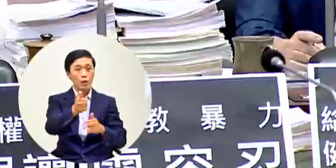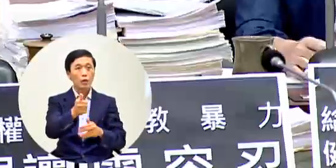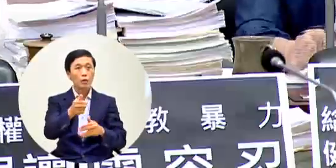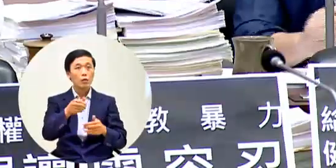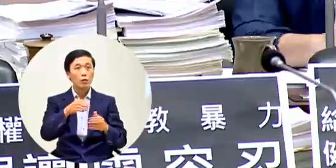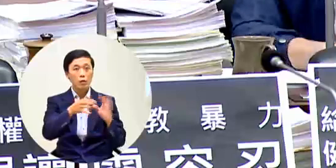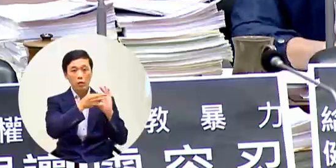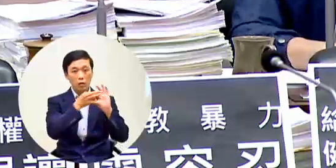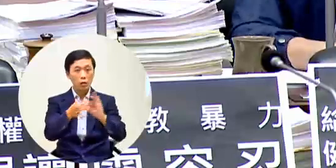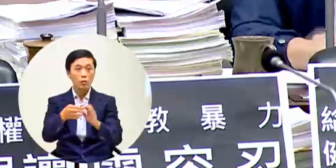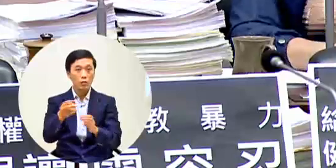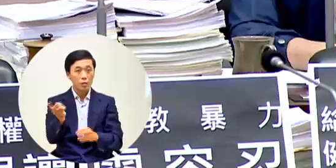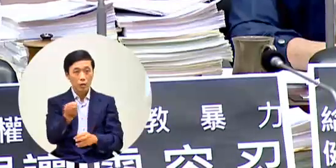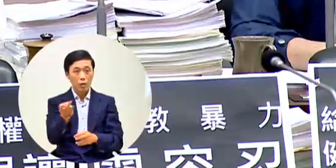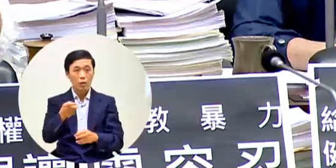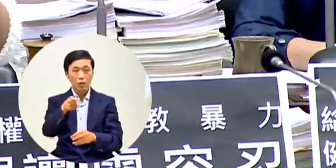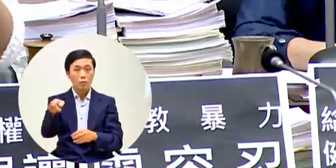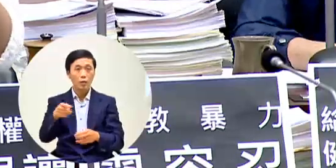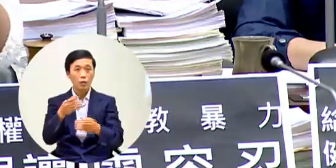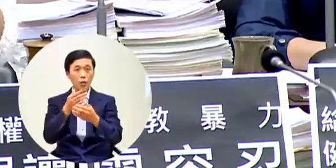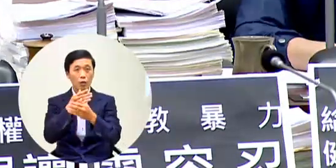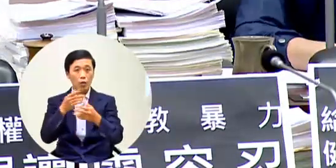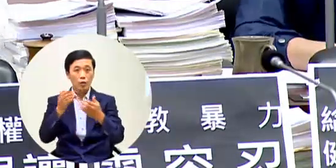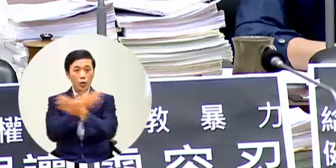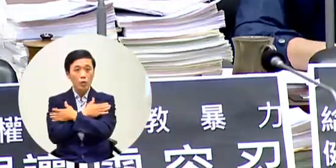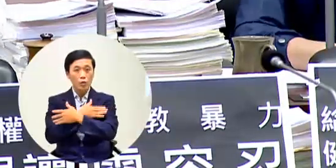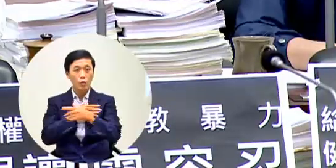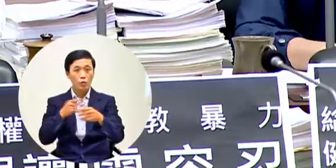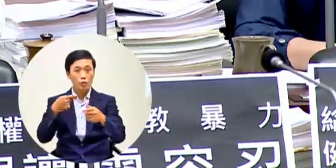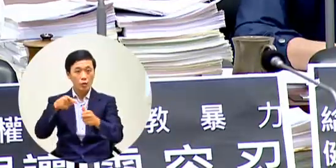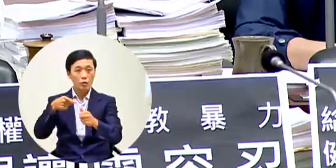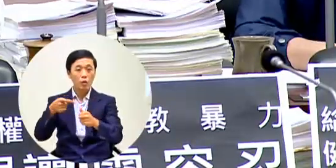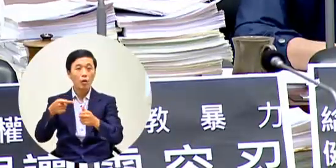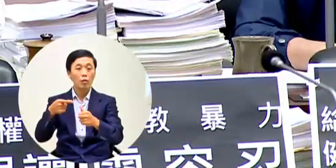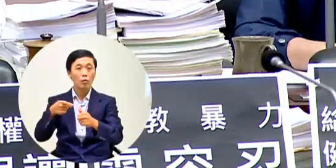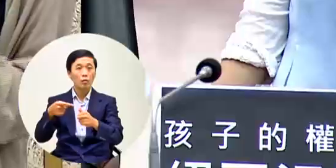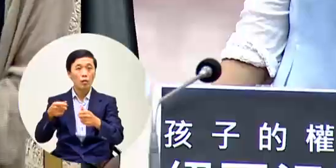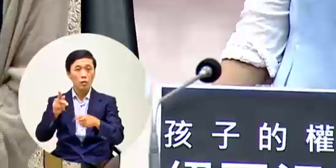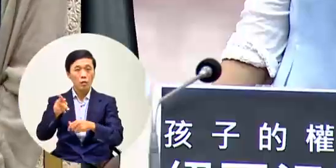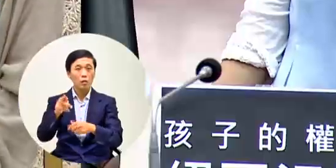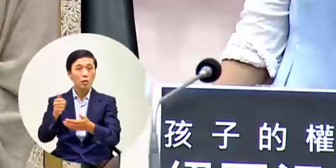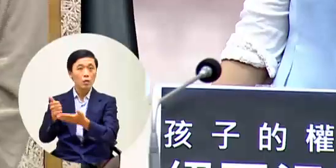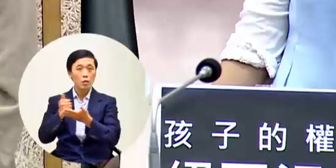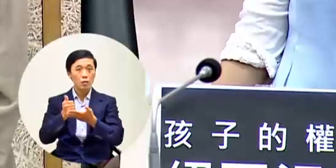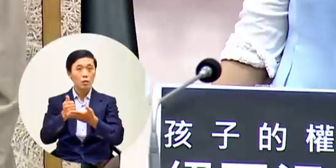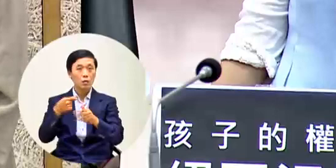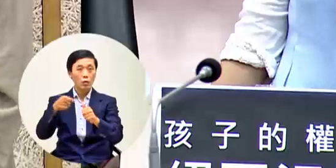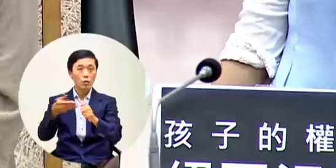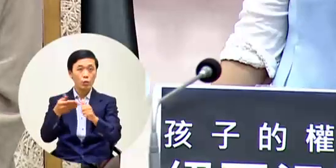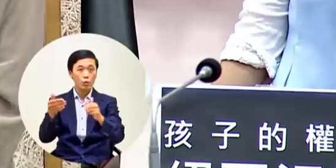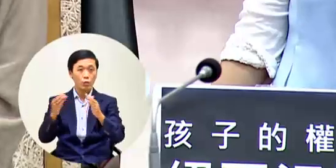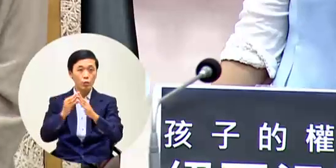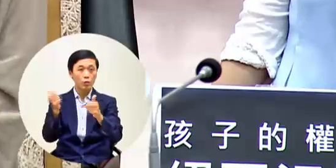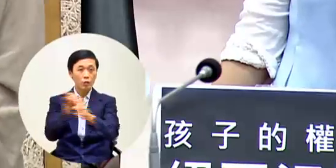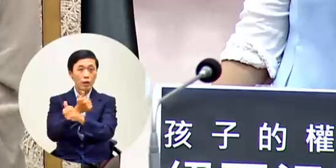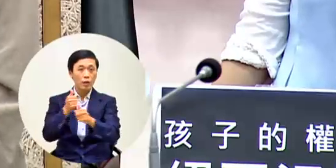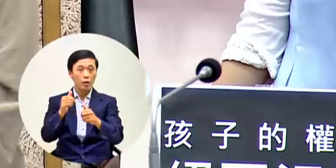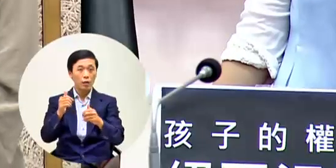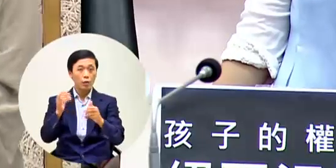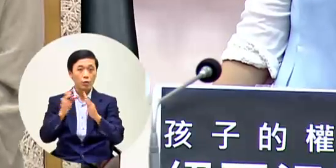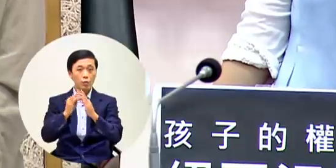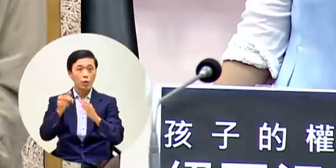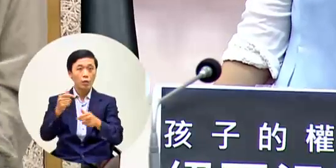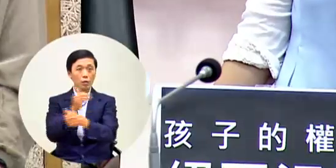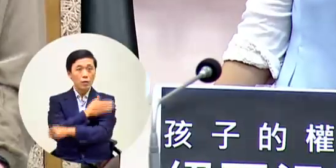个都是你们的幼教科嘛，来，局长简单回应， 请教育局陈代理局长答复。 谢谢局长，谢谢议长，谢谢议